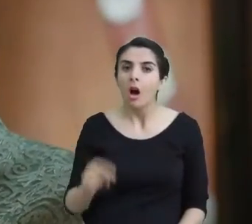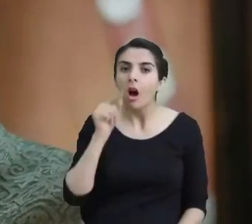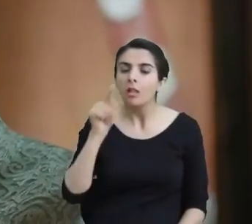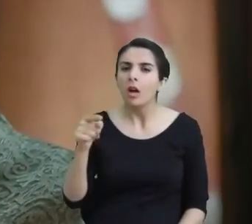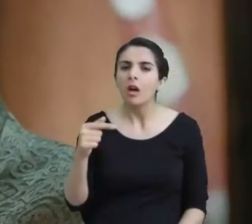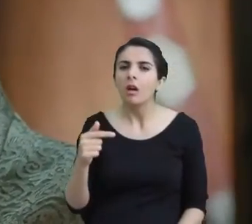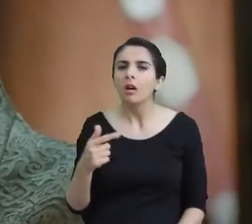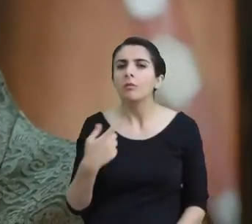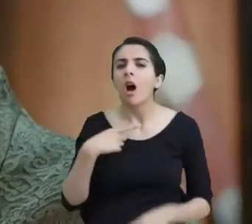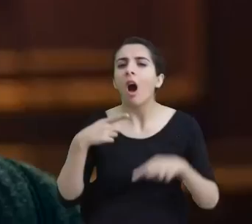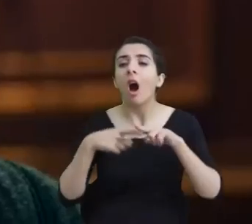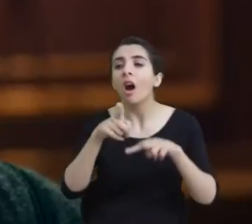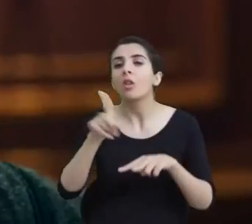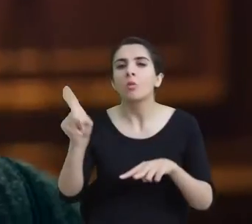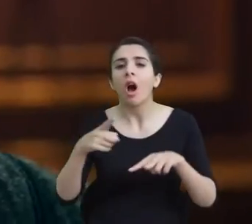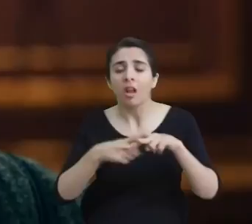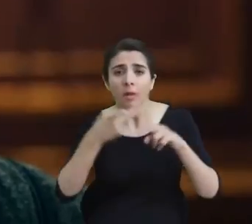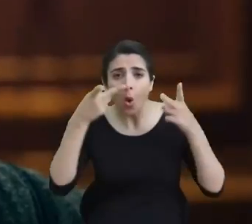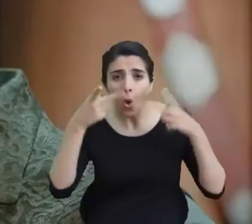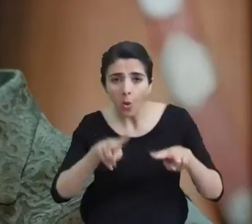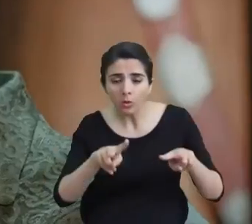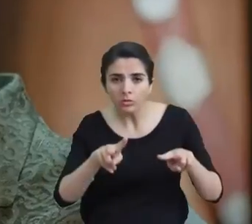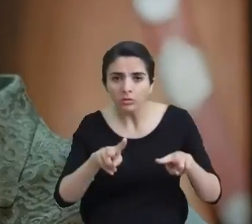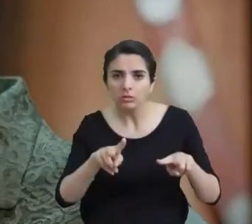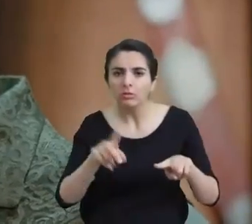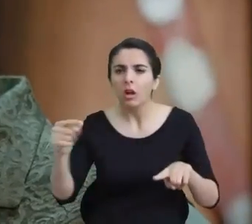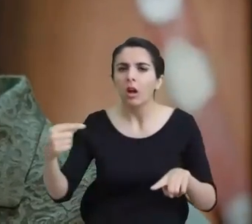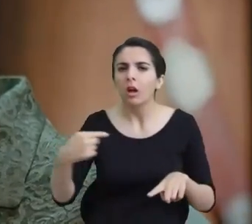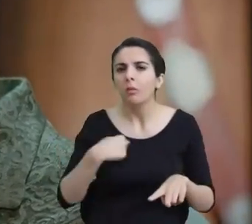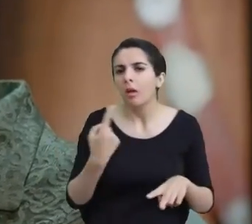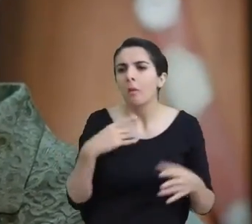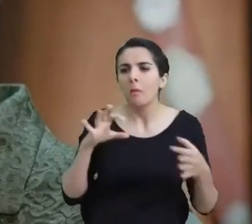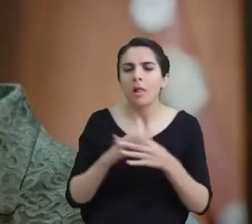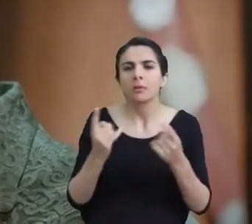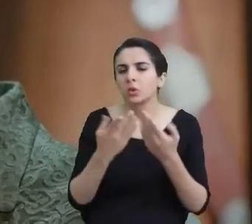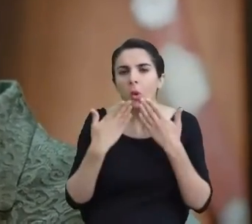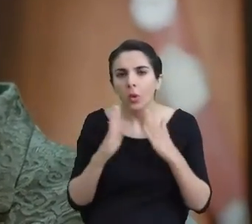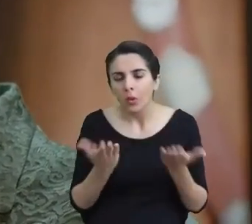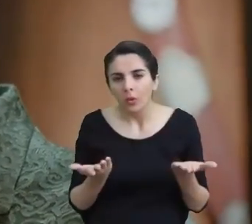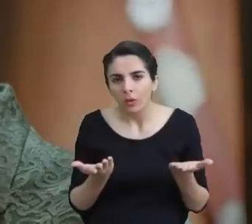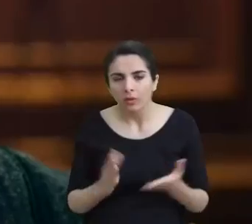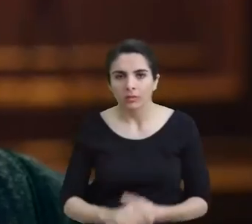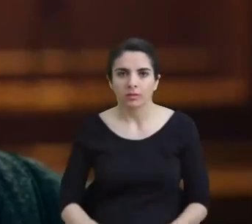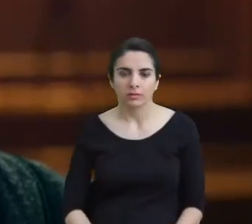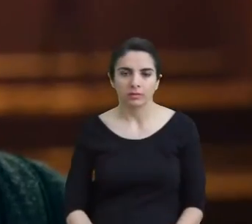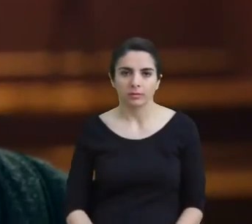O adamı bize zaten Artin bulmuştu. Artin öldüğüne göre bize ulaşacakları bir yol kalmadı.